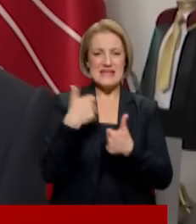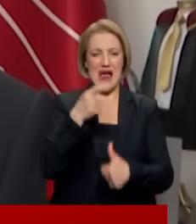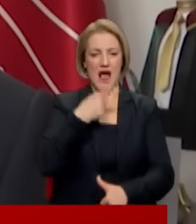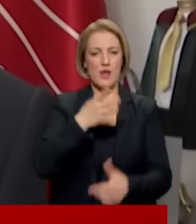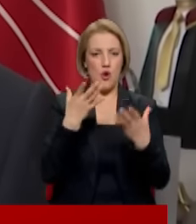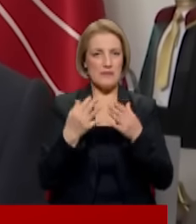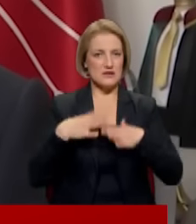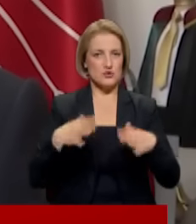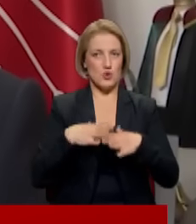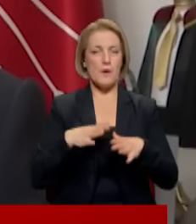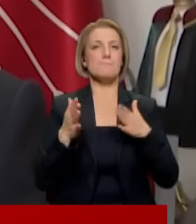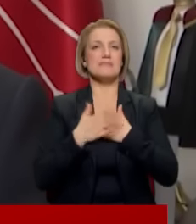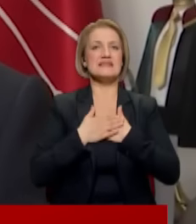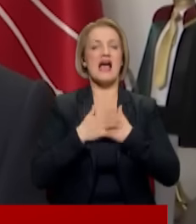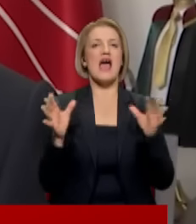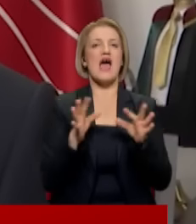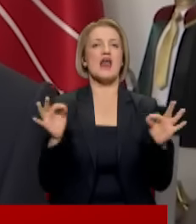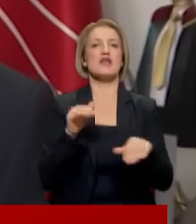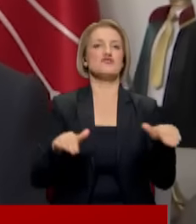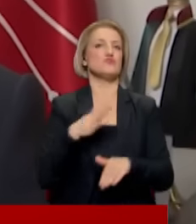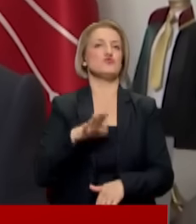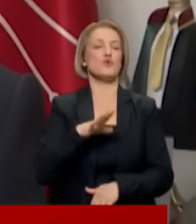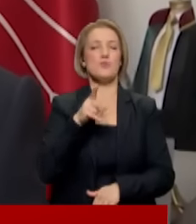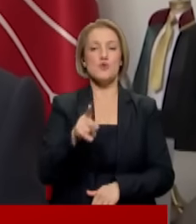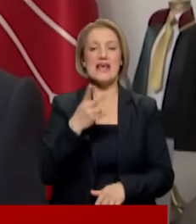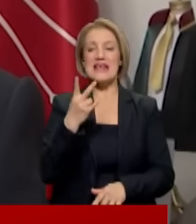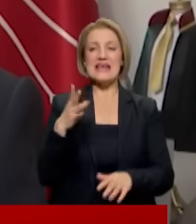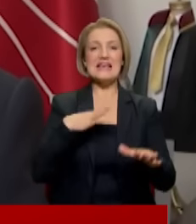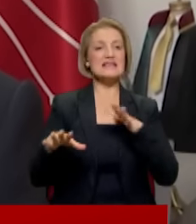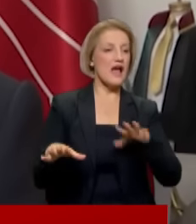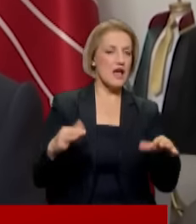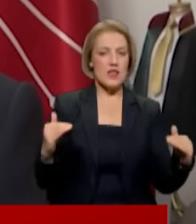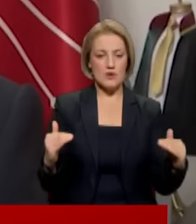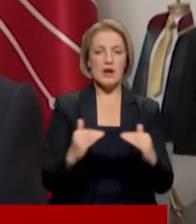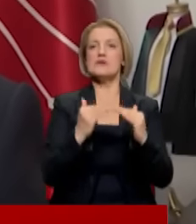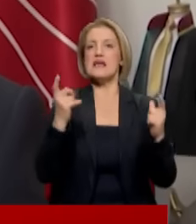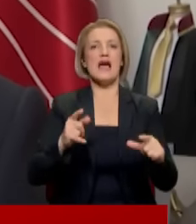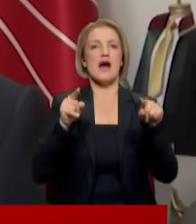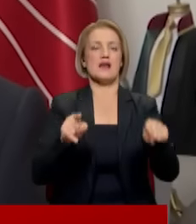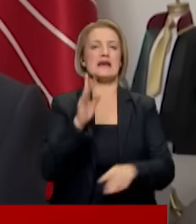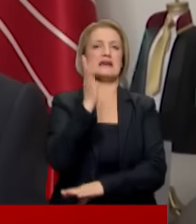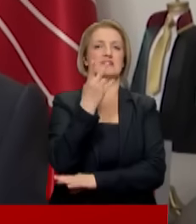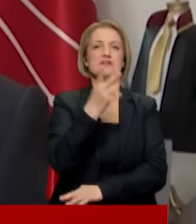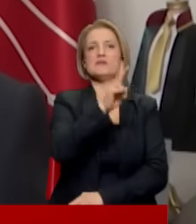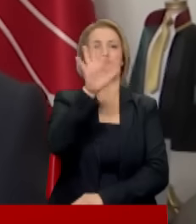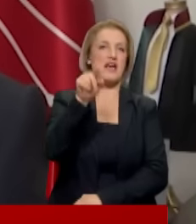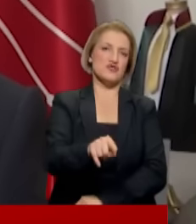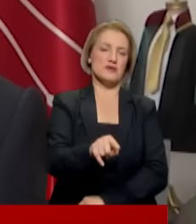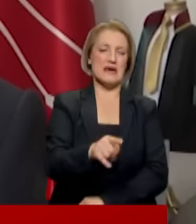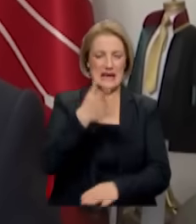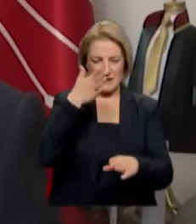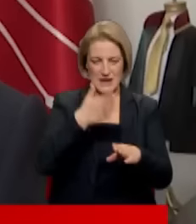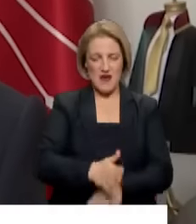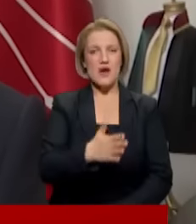aday olmak istiyor Biz de erken seçim istiyoruz bu iki isteğin örtüşür yer Kasım 2025 ir